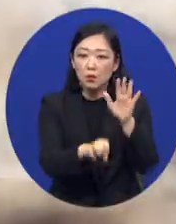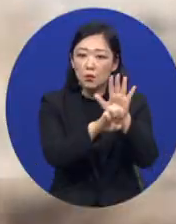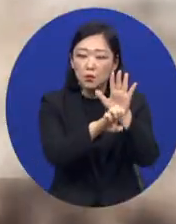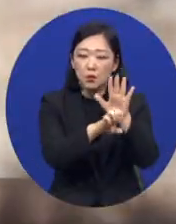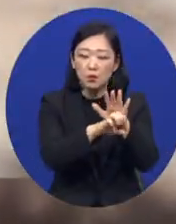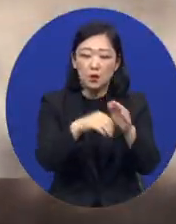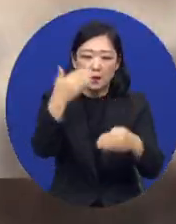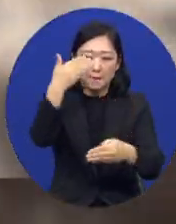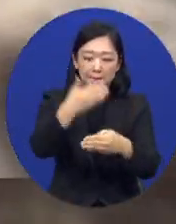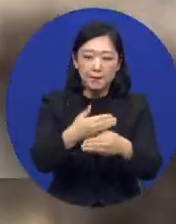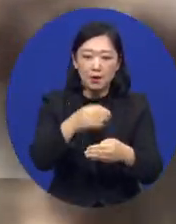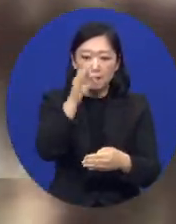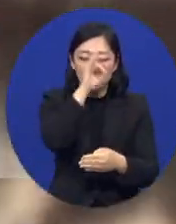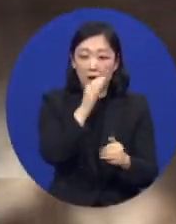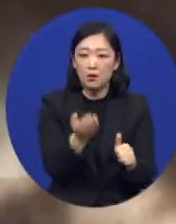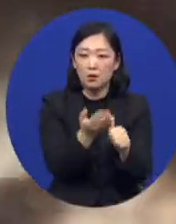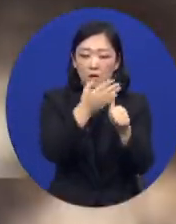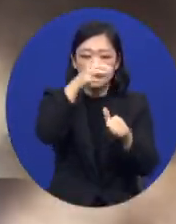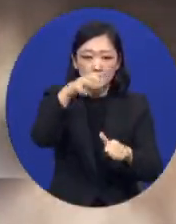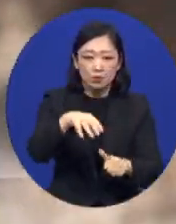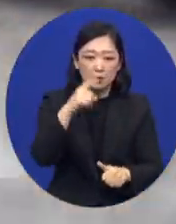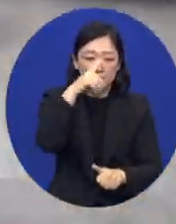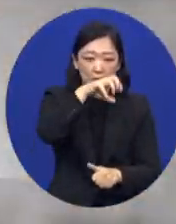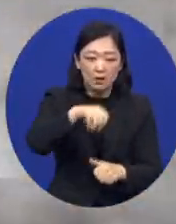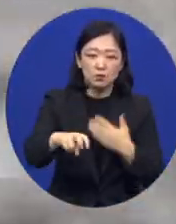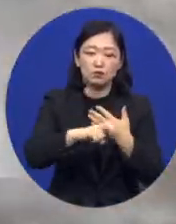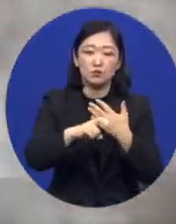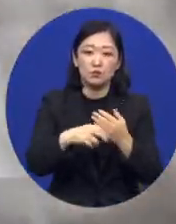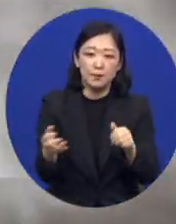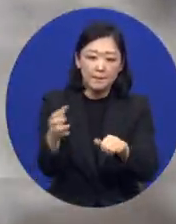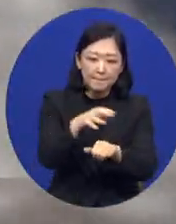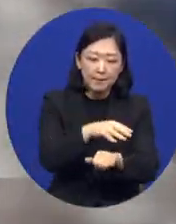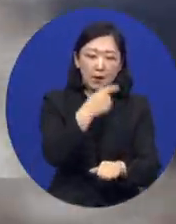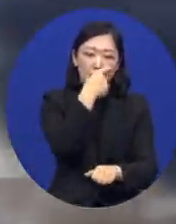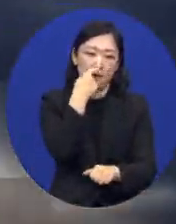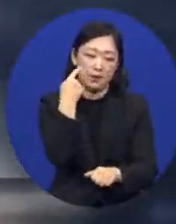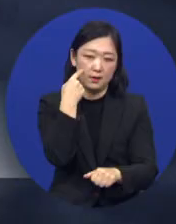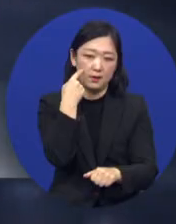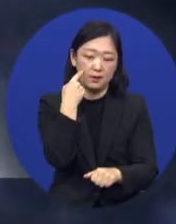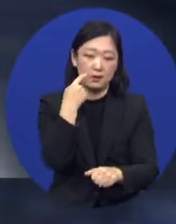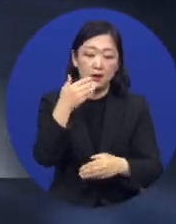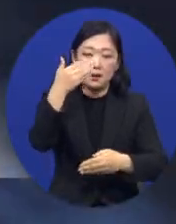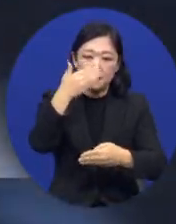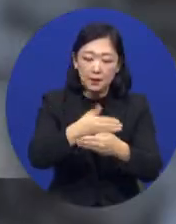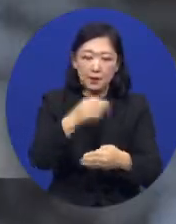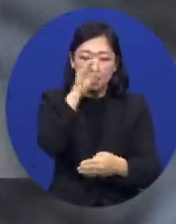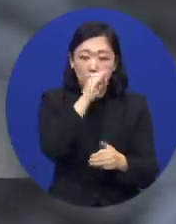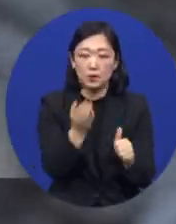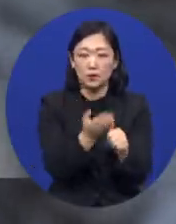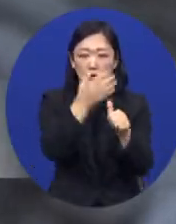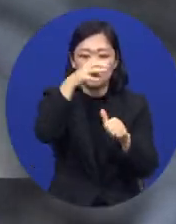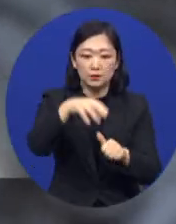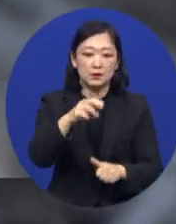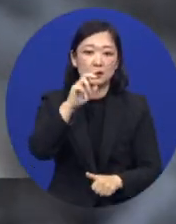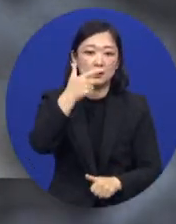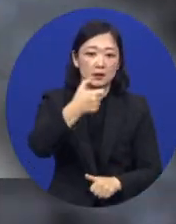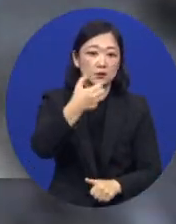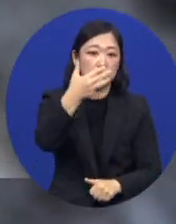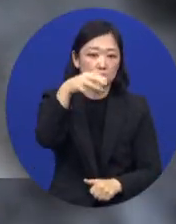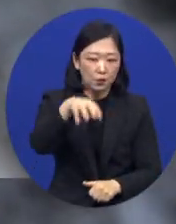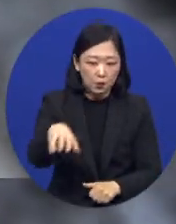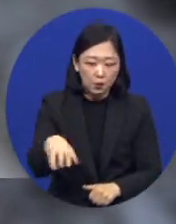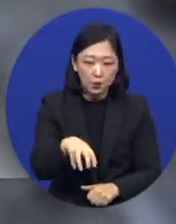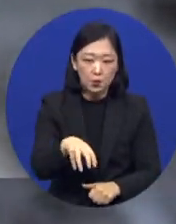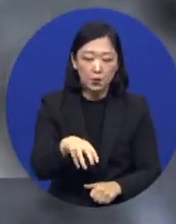폐업 양돈장에서 폐기물을 불법 매립한 사실이 확인됨에 따라 폐업 양돈장 68곳을